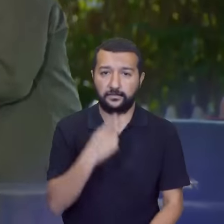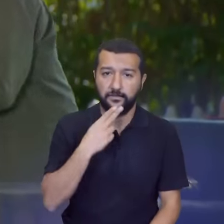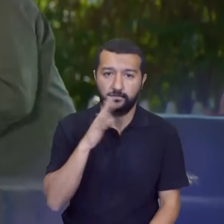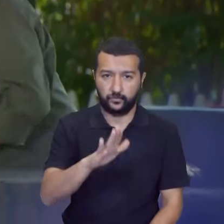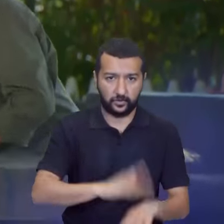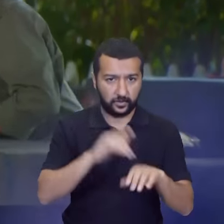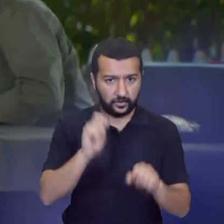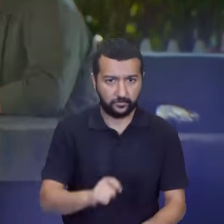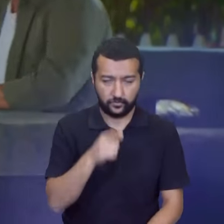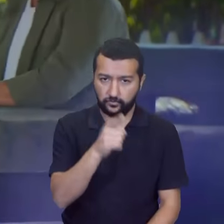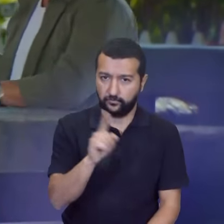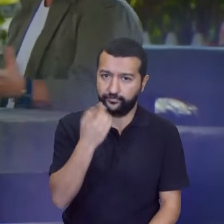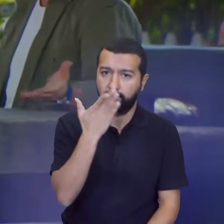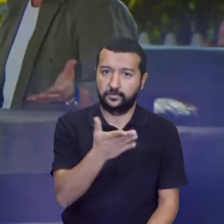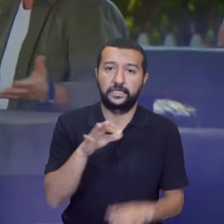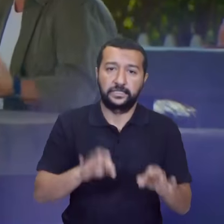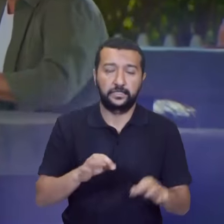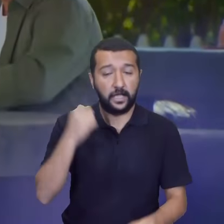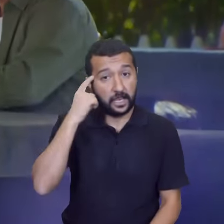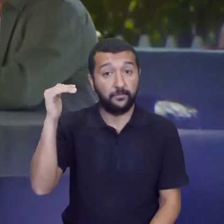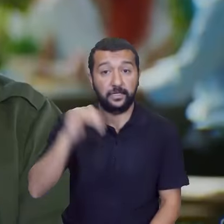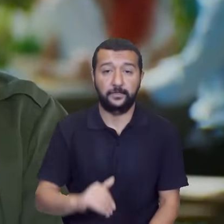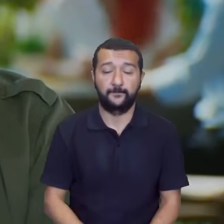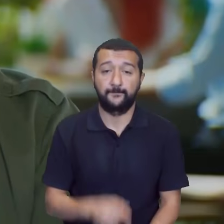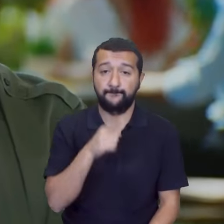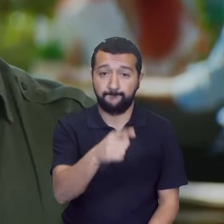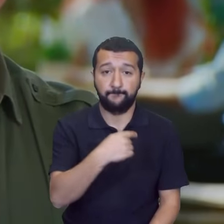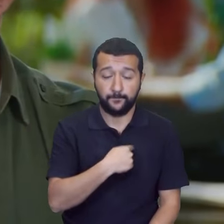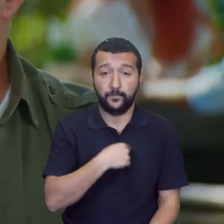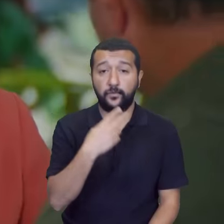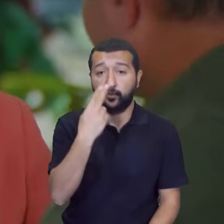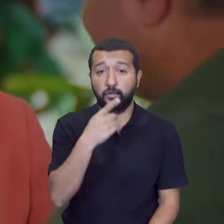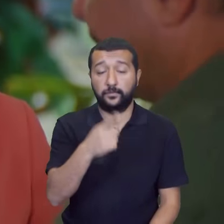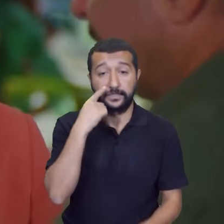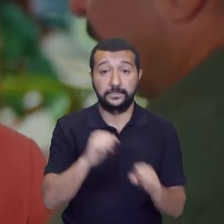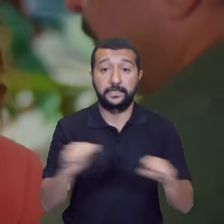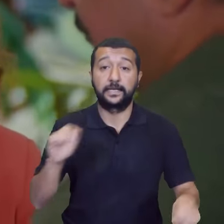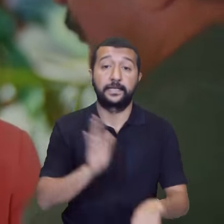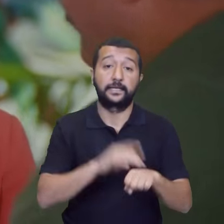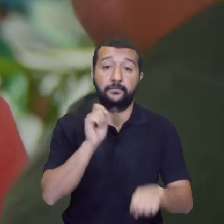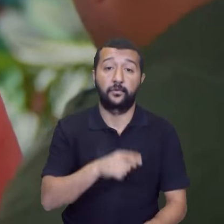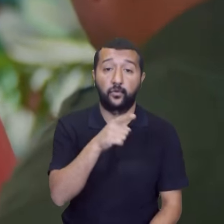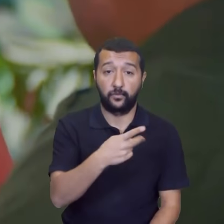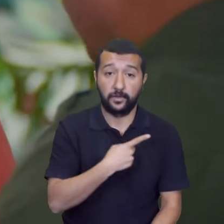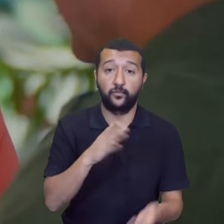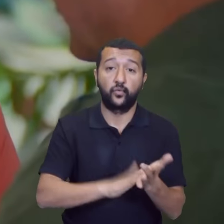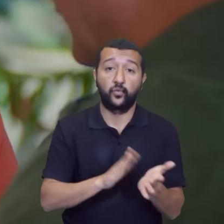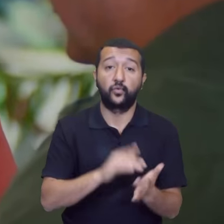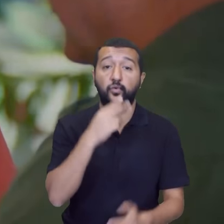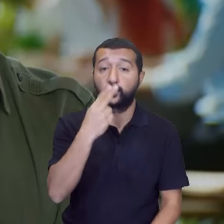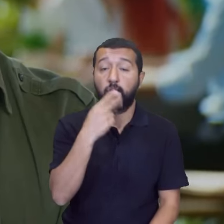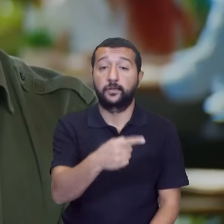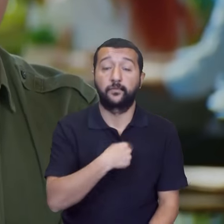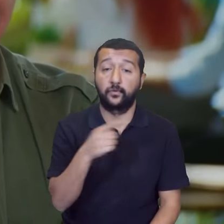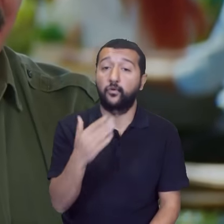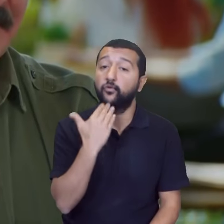Kız ne yapıyorsun? Etrafa bakıp oturdular. Ama şimdi aklıma geldi. Yani sen benim çikolatamı heba ettin ya. Yani o benim uğurlu çikolatamdı.